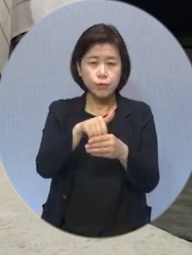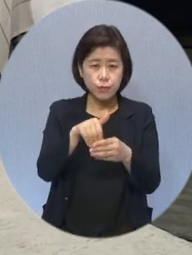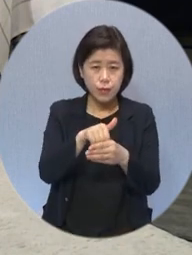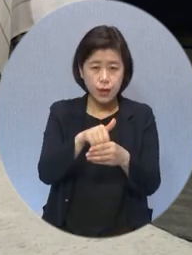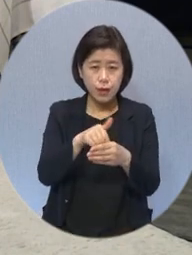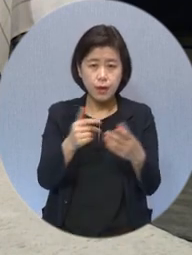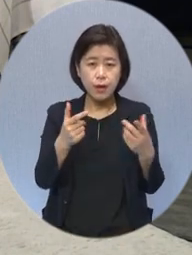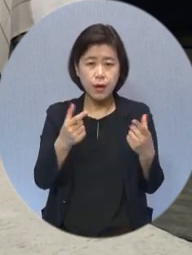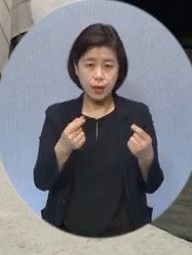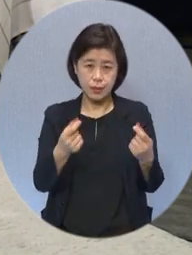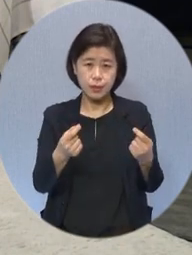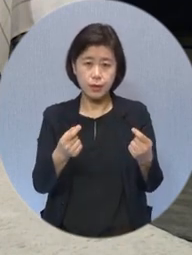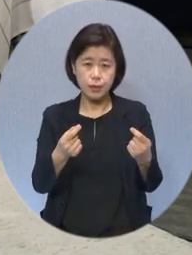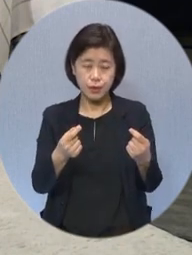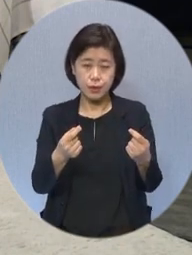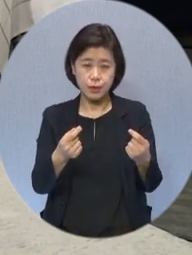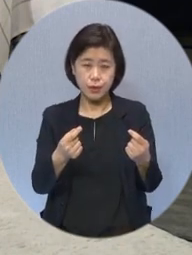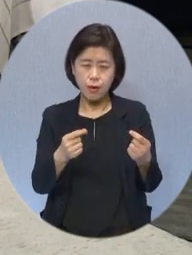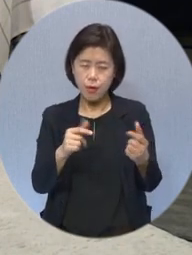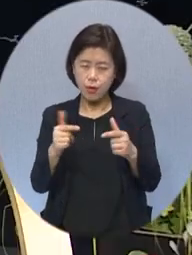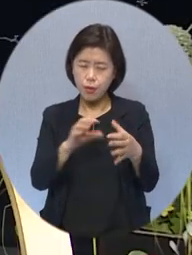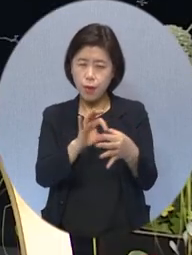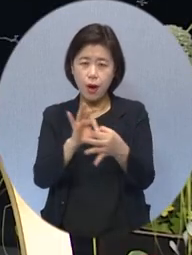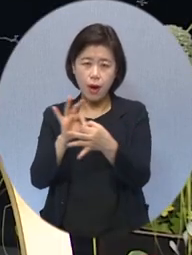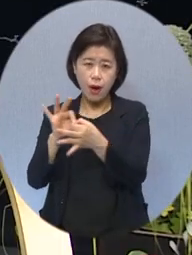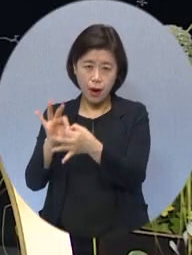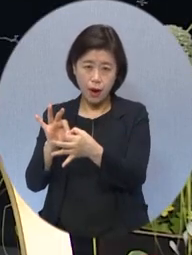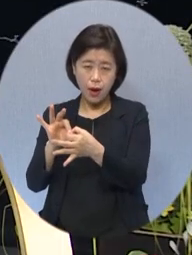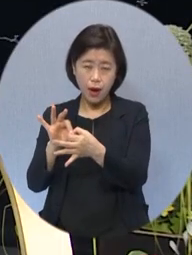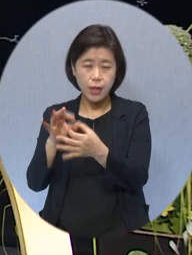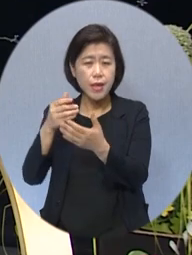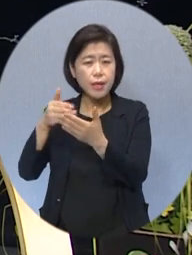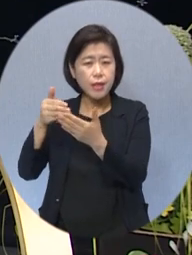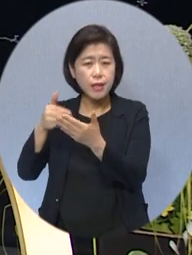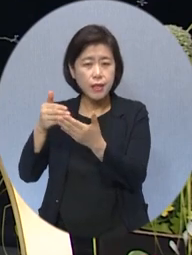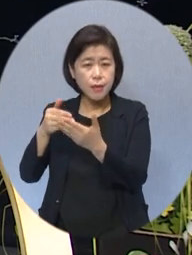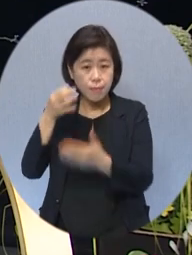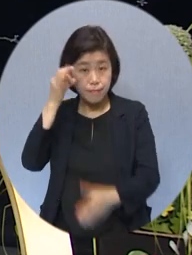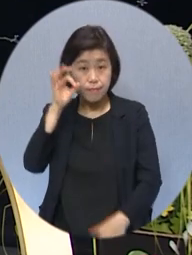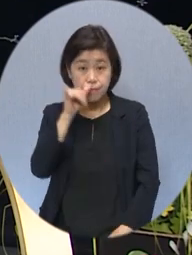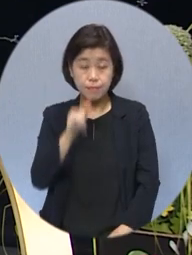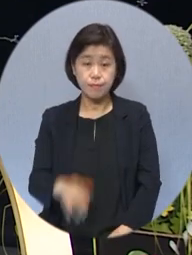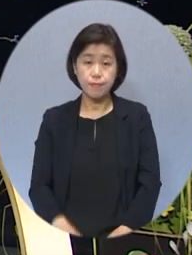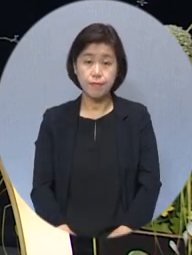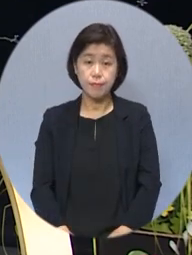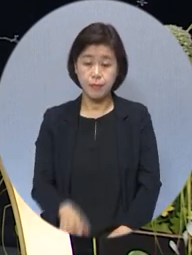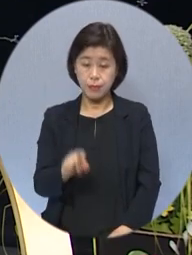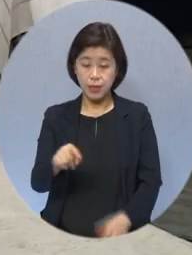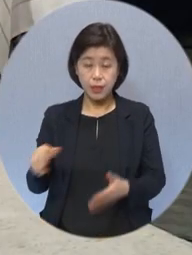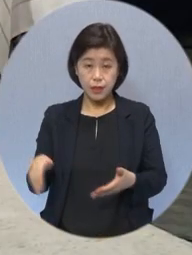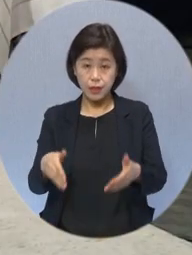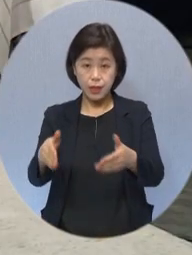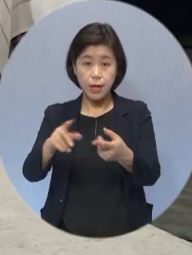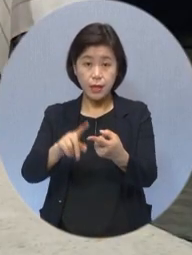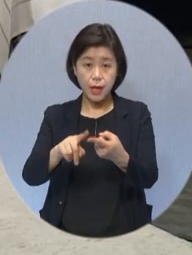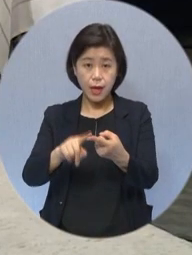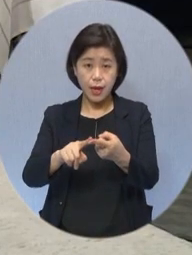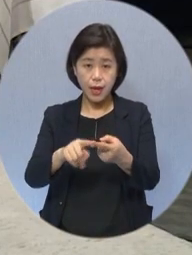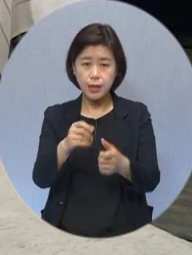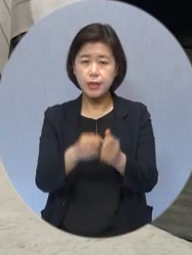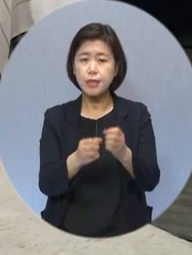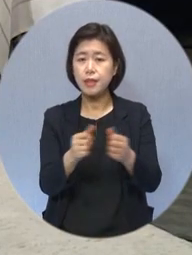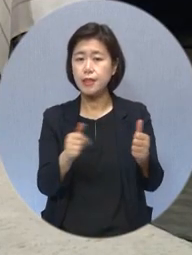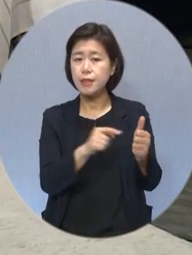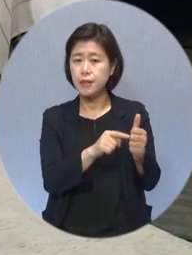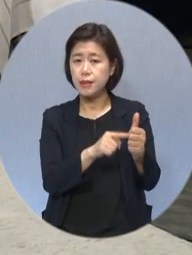않은 인과의 이미지들입니다. 그리고 그 길에 대해 시인은 말합니다. 나를 잡아 끌던